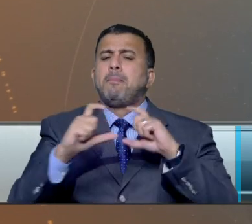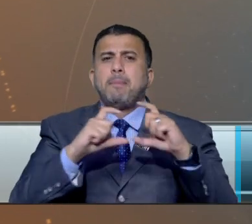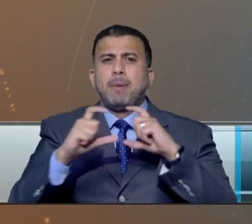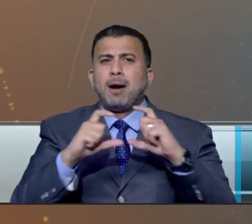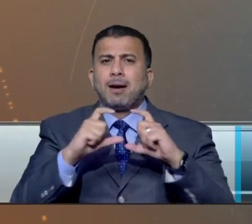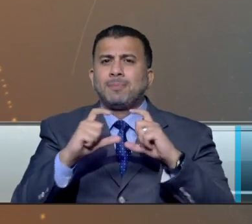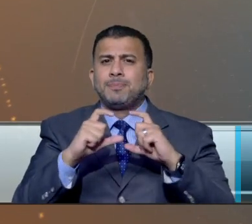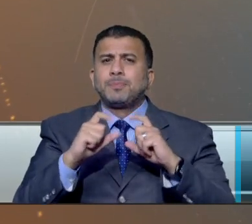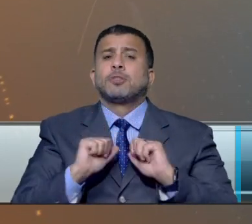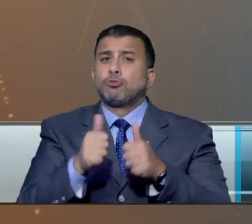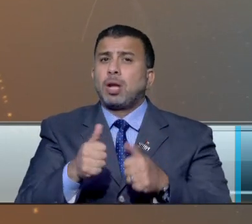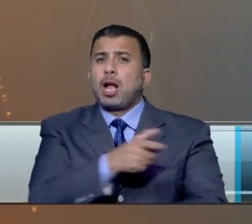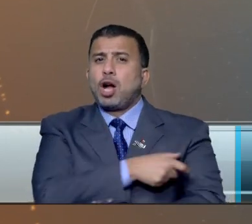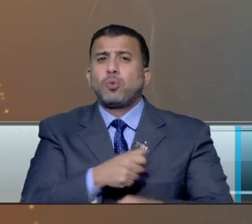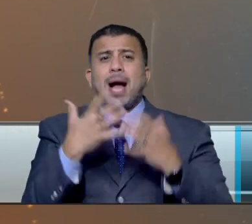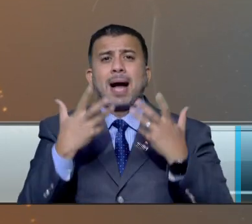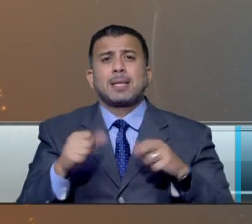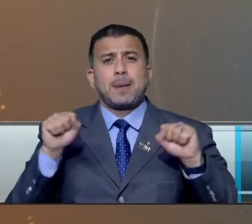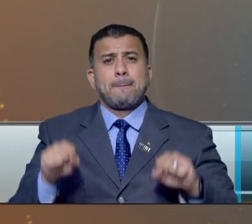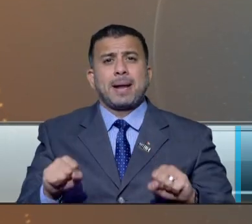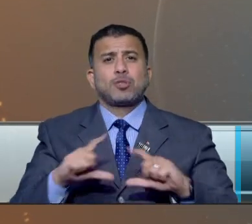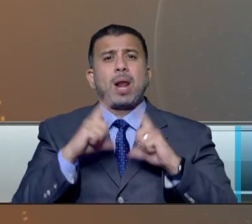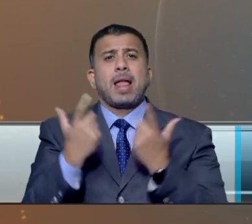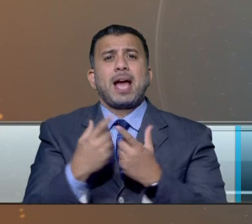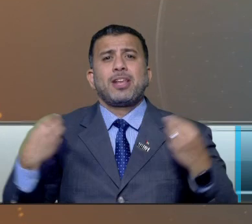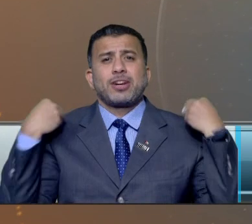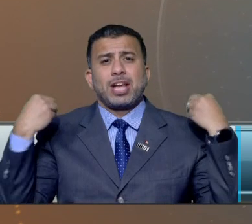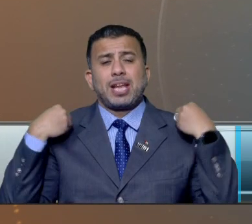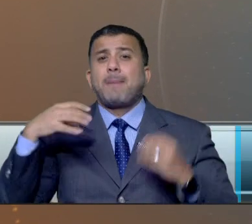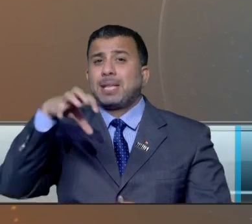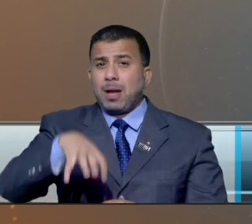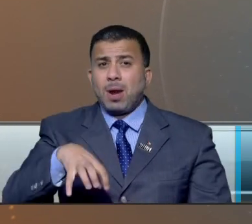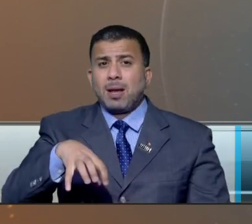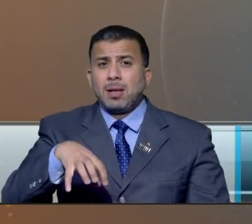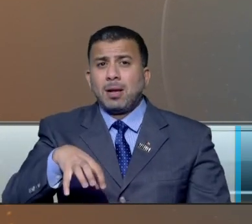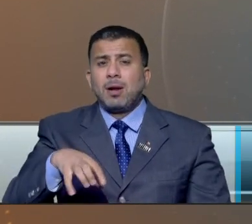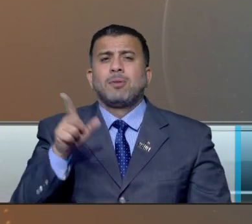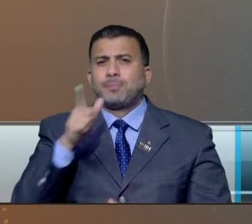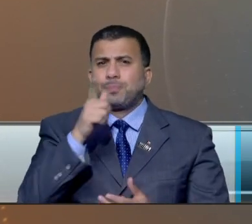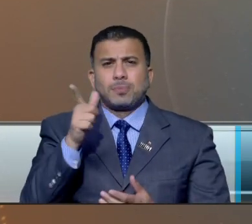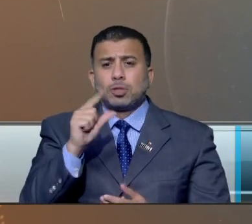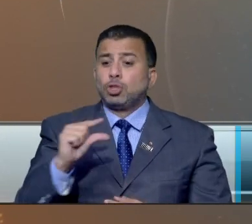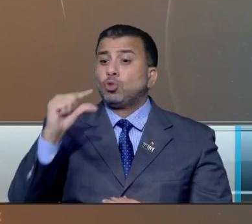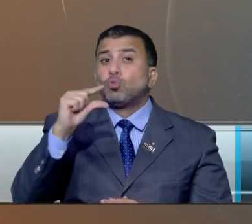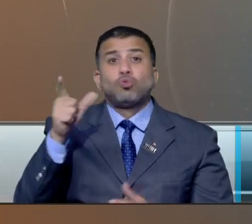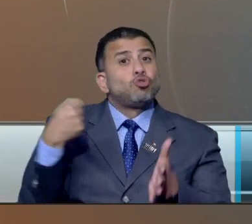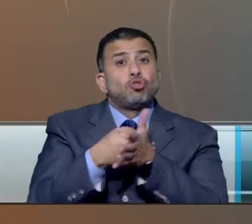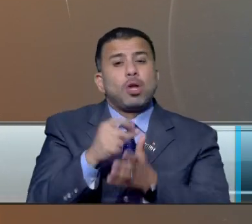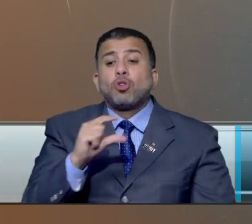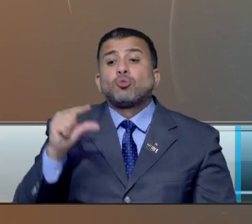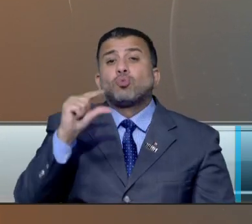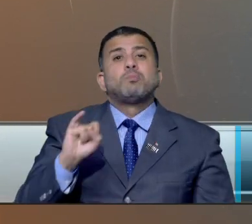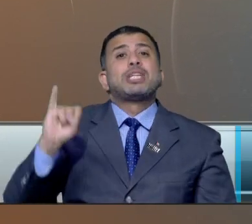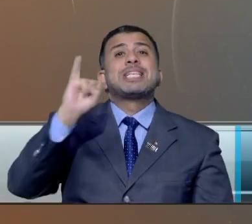القطاع المصرفي كما شارك في عضويه عدد من المجالس واللجان الرياضيه بالدوله ويحمل